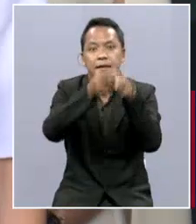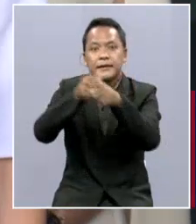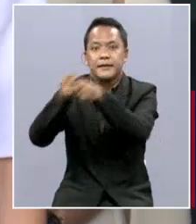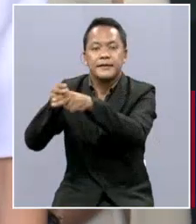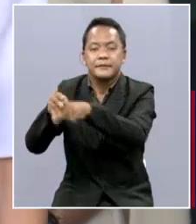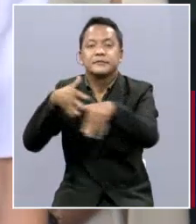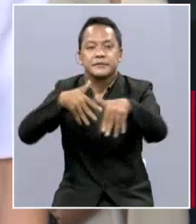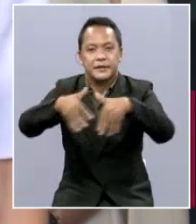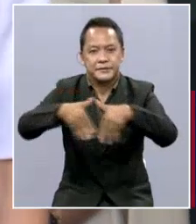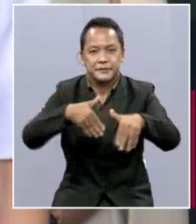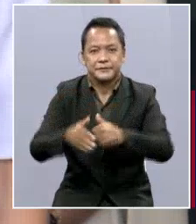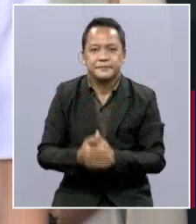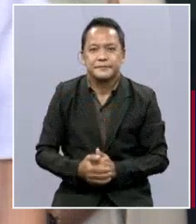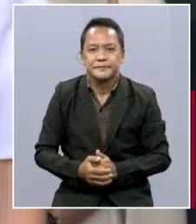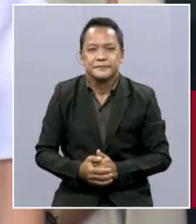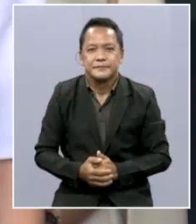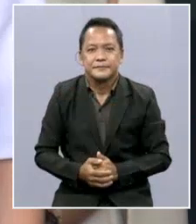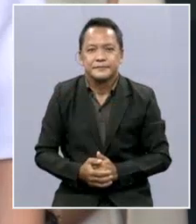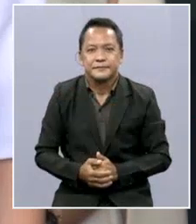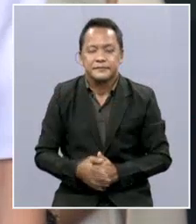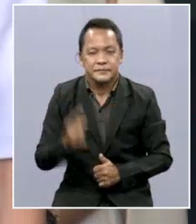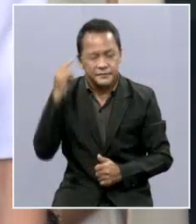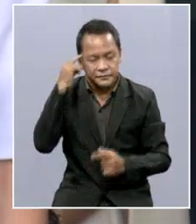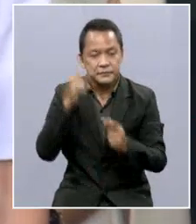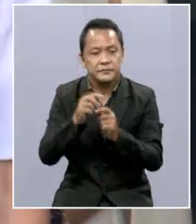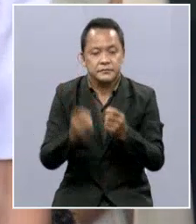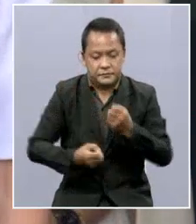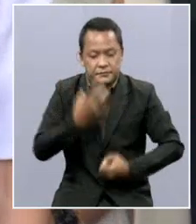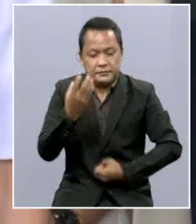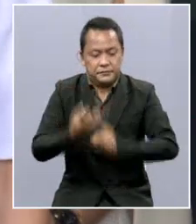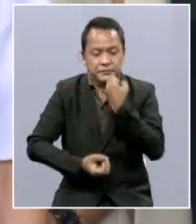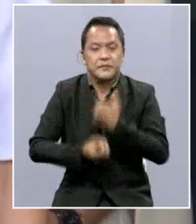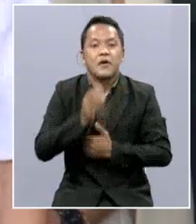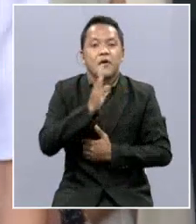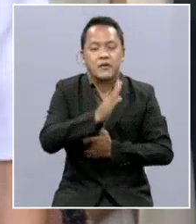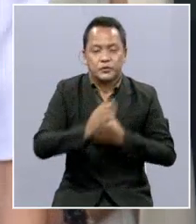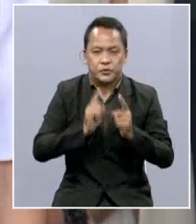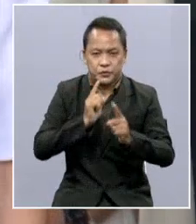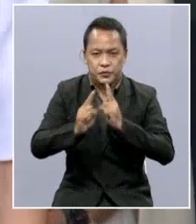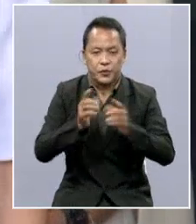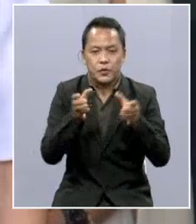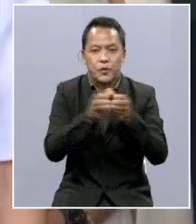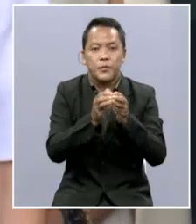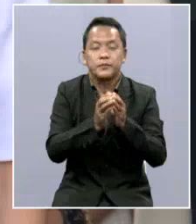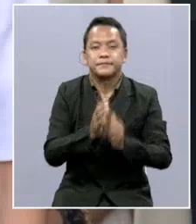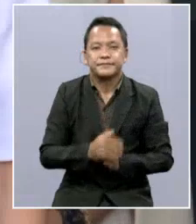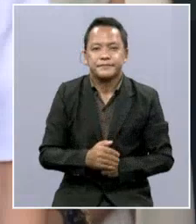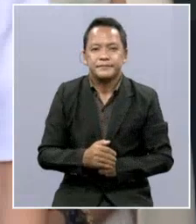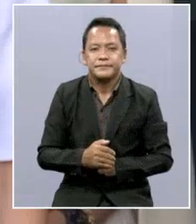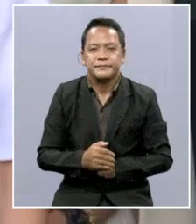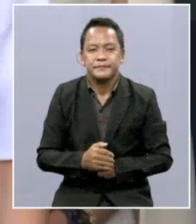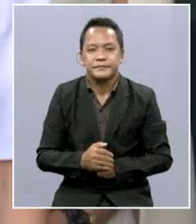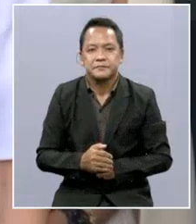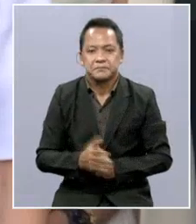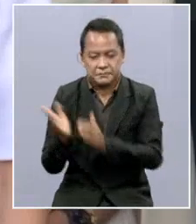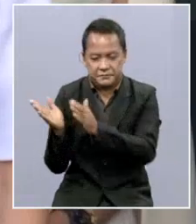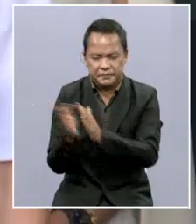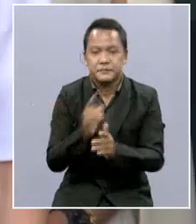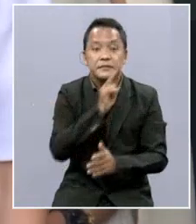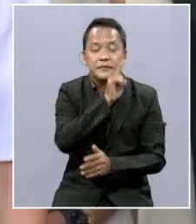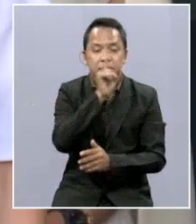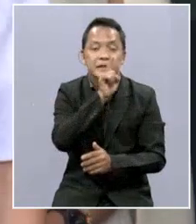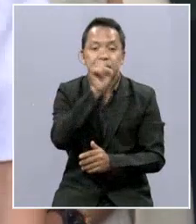นะครับเราก็เอ่อเป็นอีกหนึ่งความคิดเห็นเนี่ยนะครับที่ที่ออกมาจากฟากฝั่งของคุณอนุทินก็มีอีกหนึ่ง